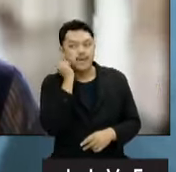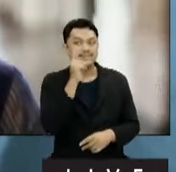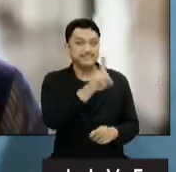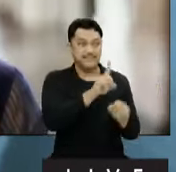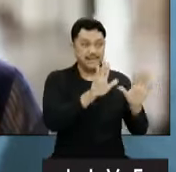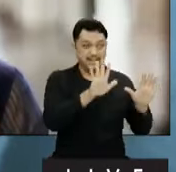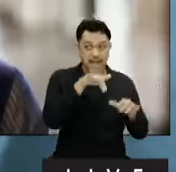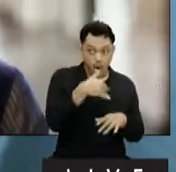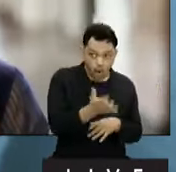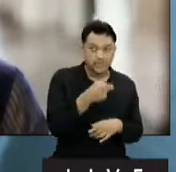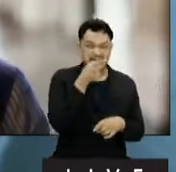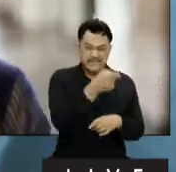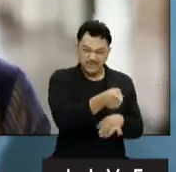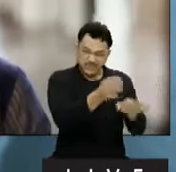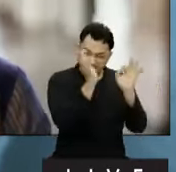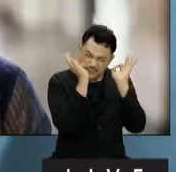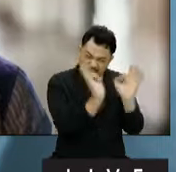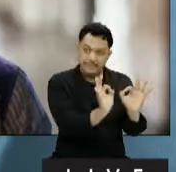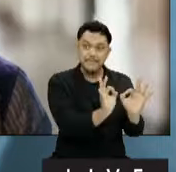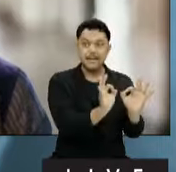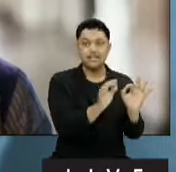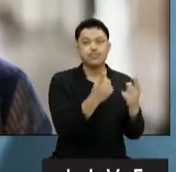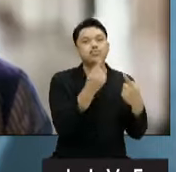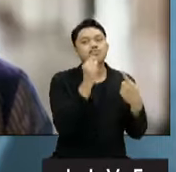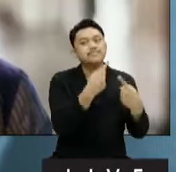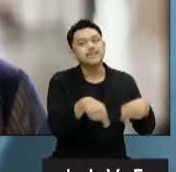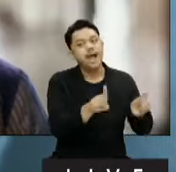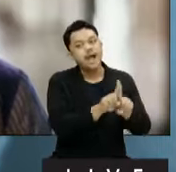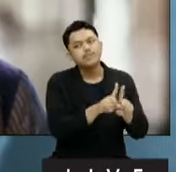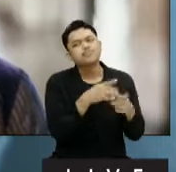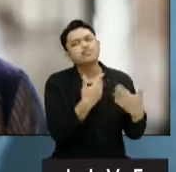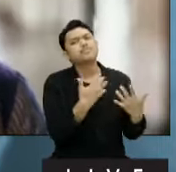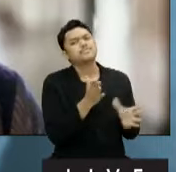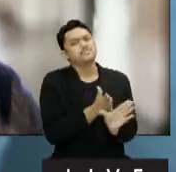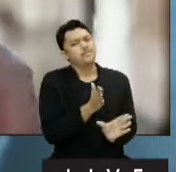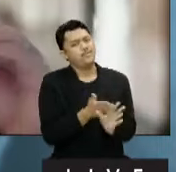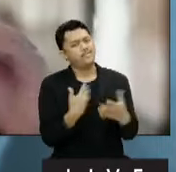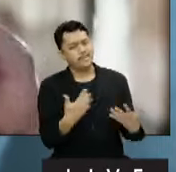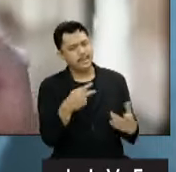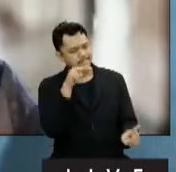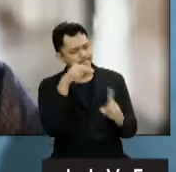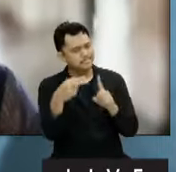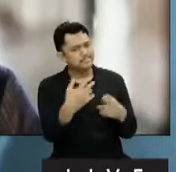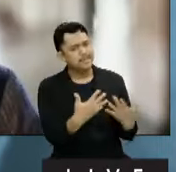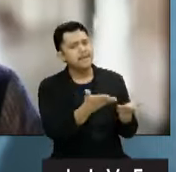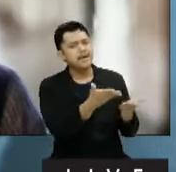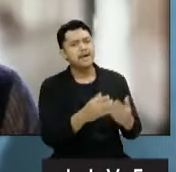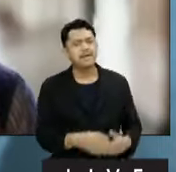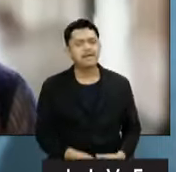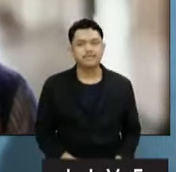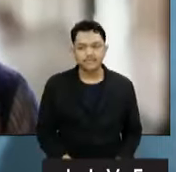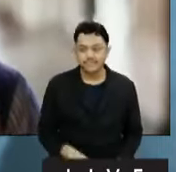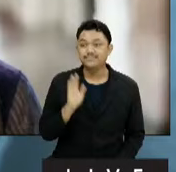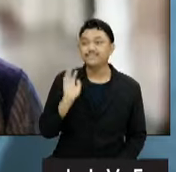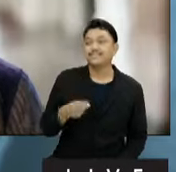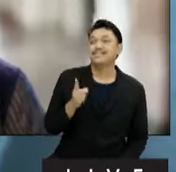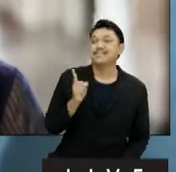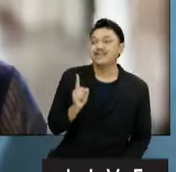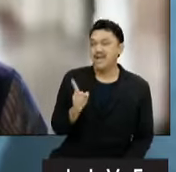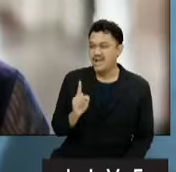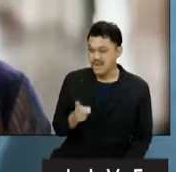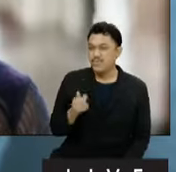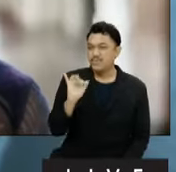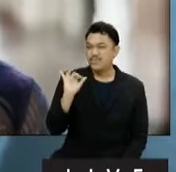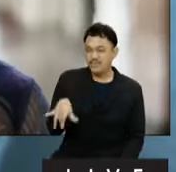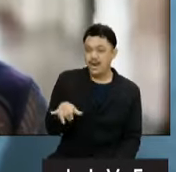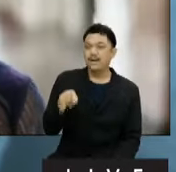sisi psikologi atau seperti apa? Kalau tadi Anda bilang itu kan masih usia ya, dewasa muda gitu. Sebenarnya kalau secara ya sudah masuk ke